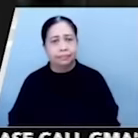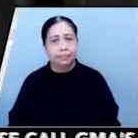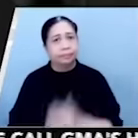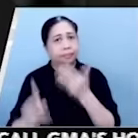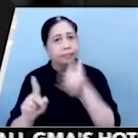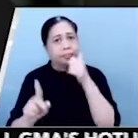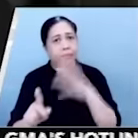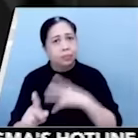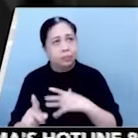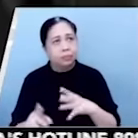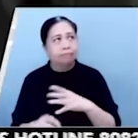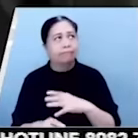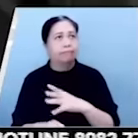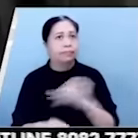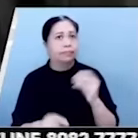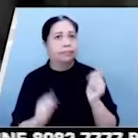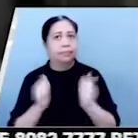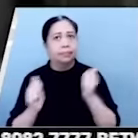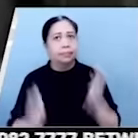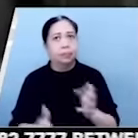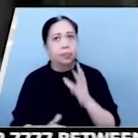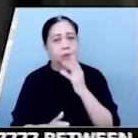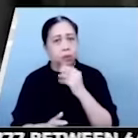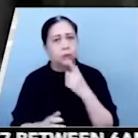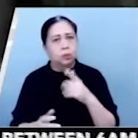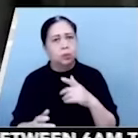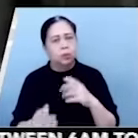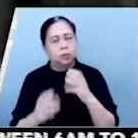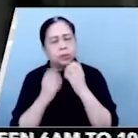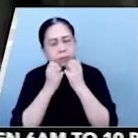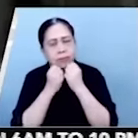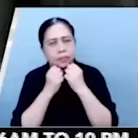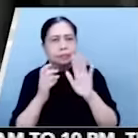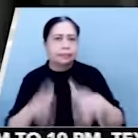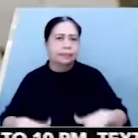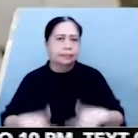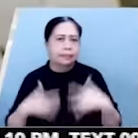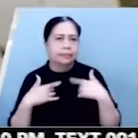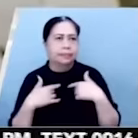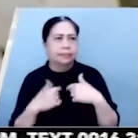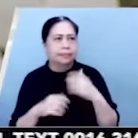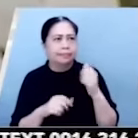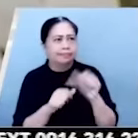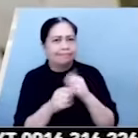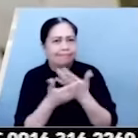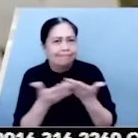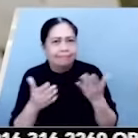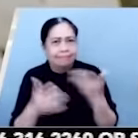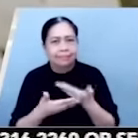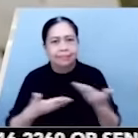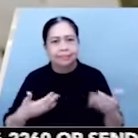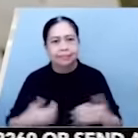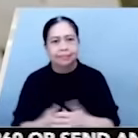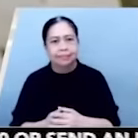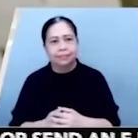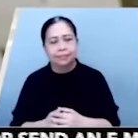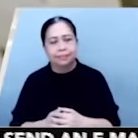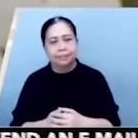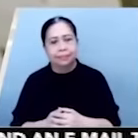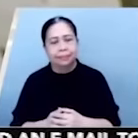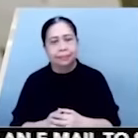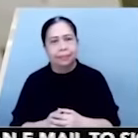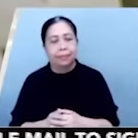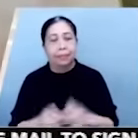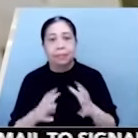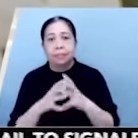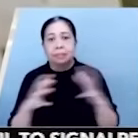actress who lived her life to the fullest in every little way. Labis ang pasasalamat sa kanila na anak ni